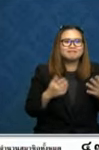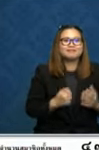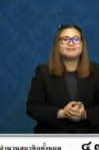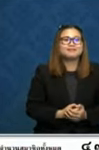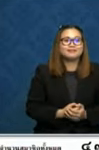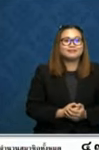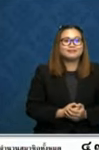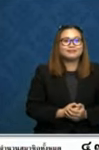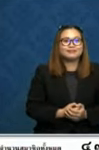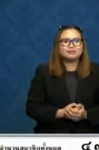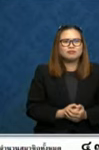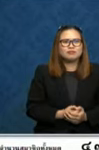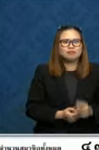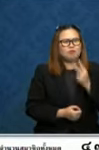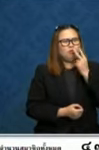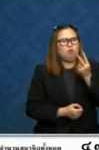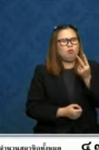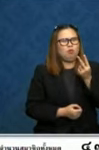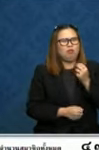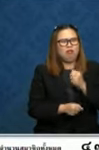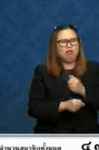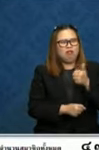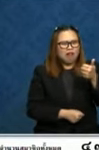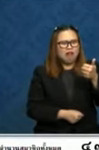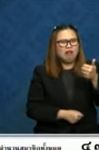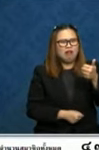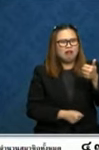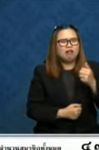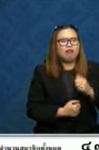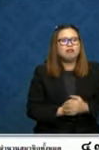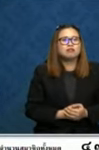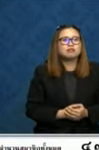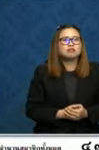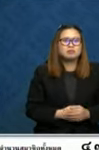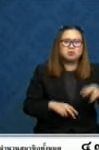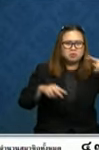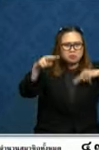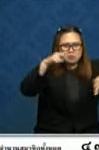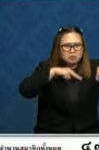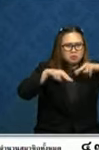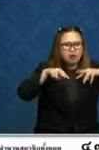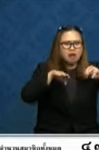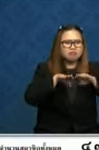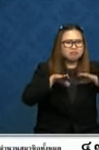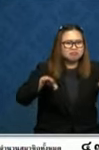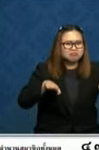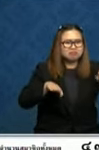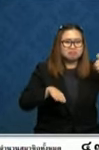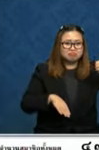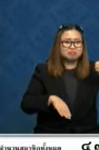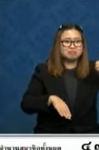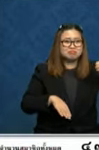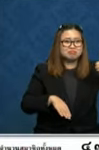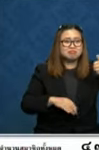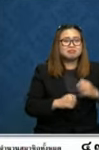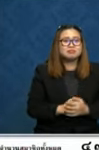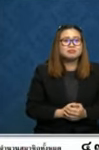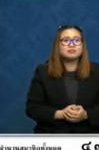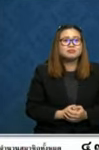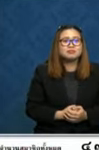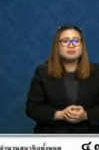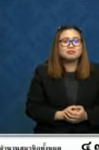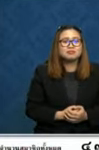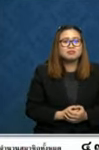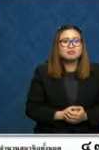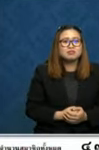ค่ะมันเป็นไปได้ยังไงคะแล้วเราจะรักษามาตรฐานการพิจารณาในกรรมธิการกันแบบนี้เหรอคะที่กอง